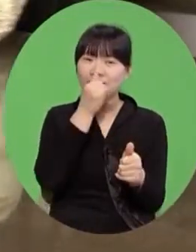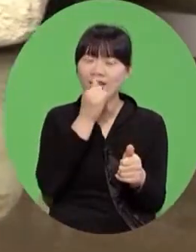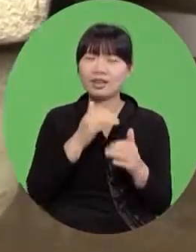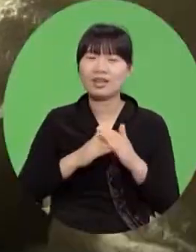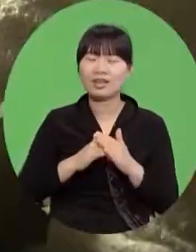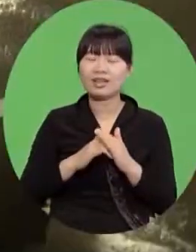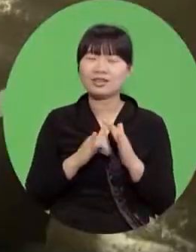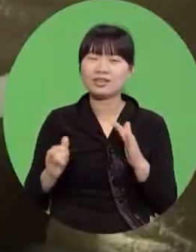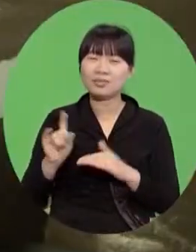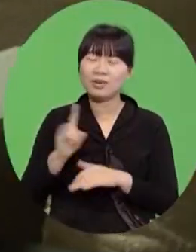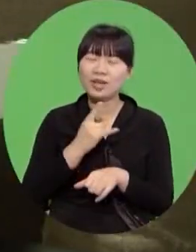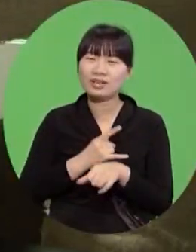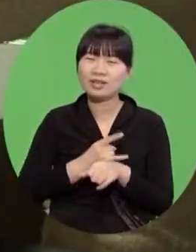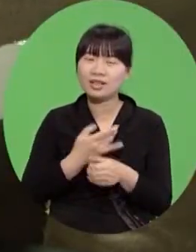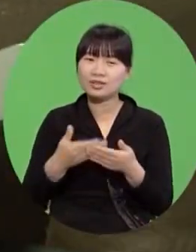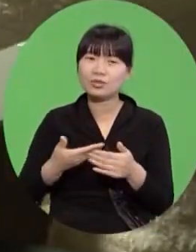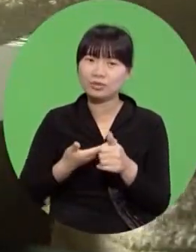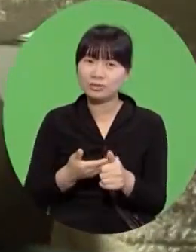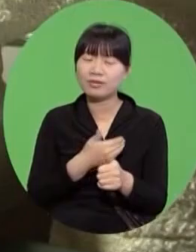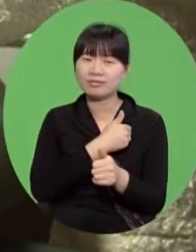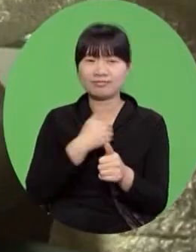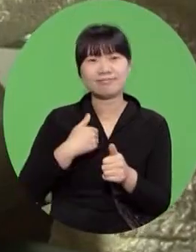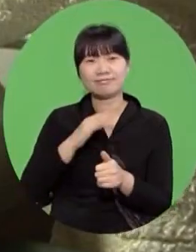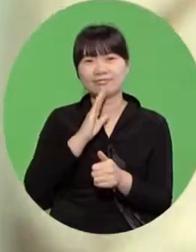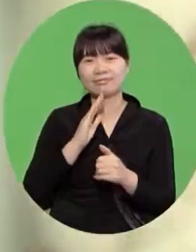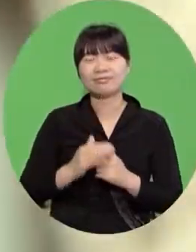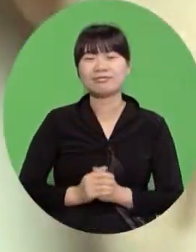가족이 뭐 하고 있는 거 그려주면 돼.